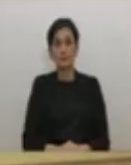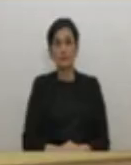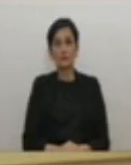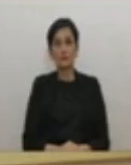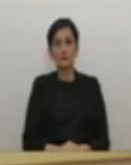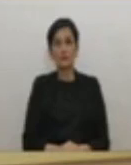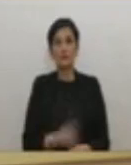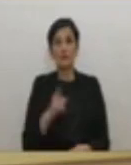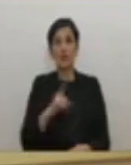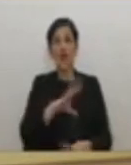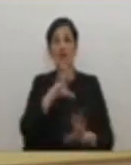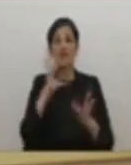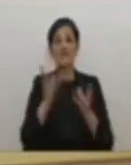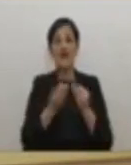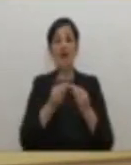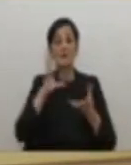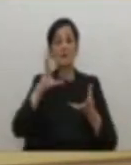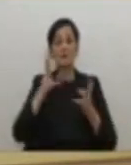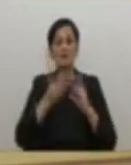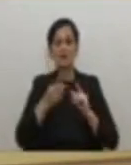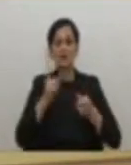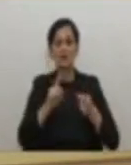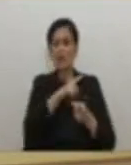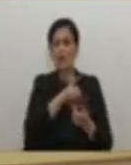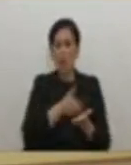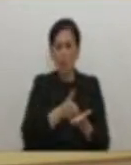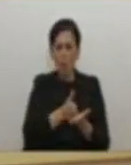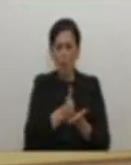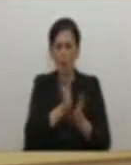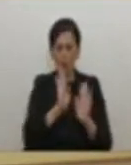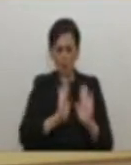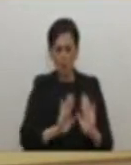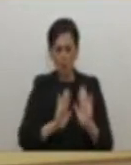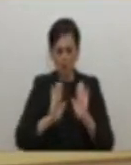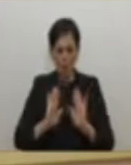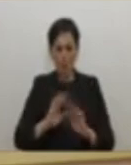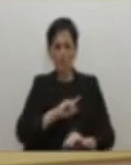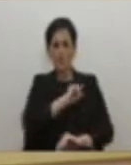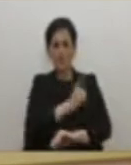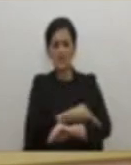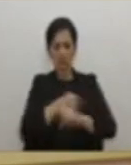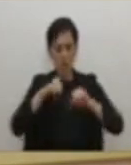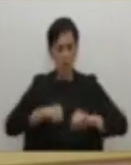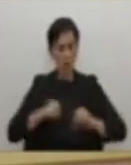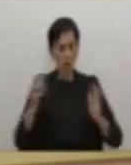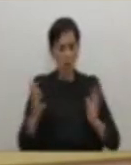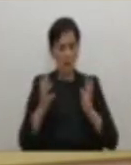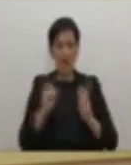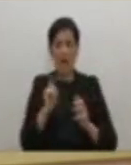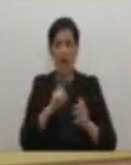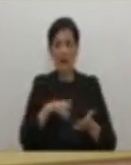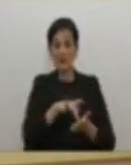ხო, ამ ყველაფრის შინაარსი რეალურად არის ის, რომ ორიენტირებული ხართ მხოლოდ და მხოლოდ ძალაუფლების შენარჩუნებაზე, არა